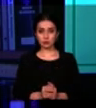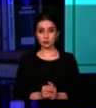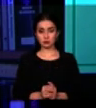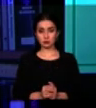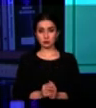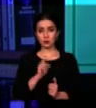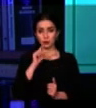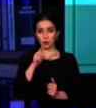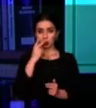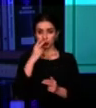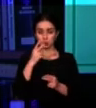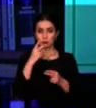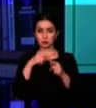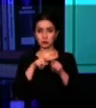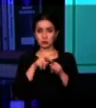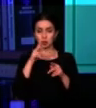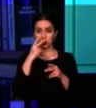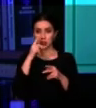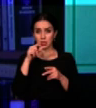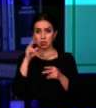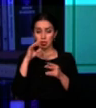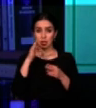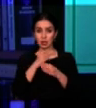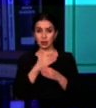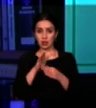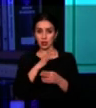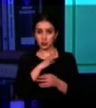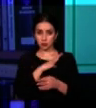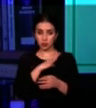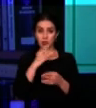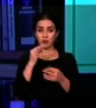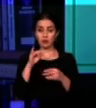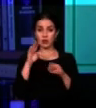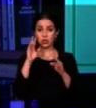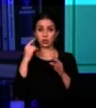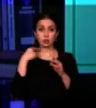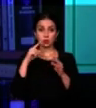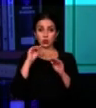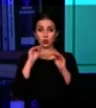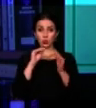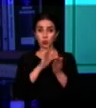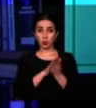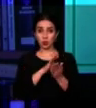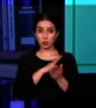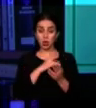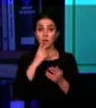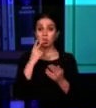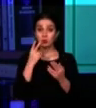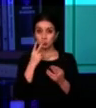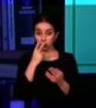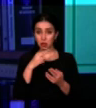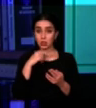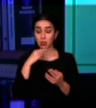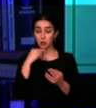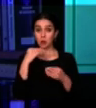Daruson o'qdi, tasvirladik ildizlarni, intervallarga ajratdik, ishoralarni qo'ydik. E'tibor bering,